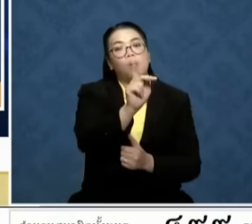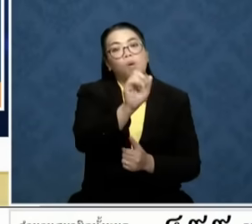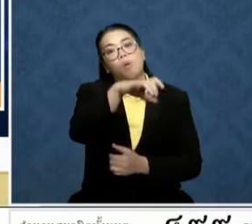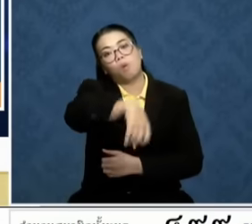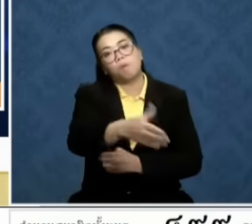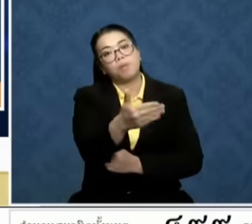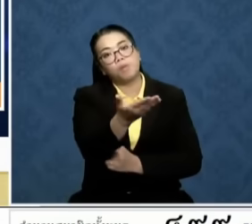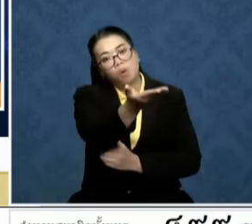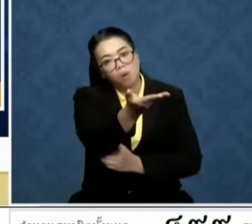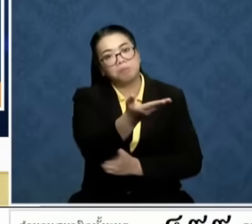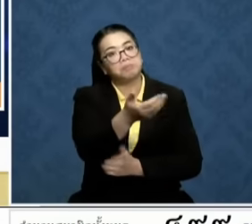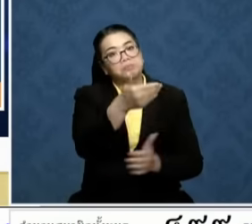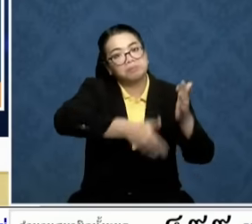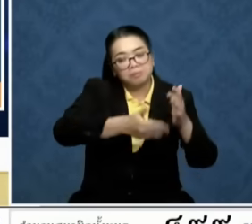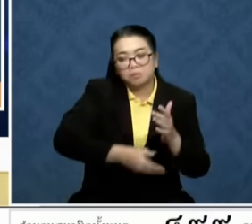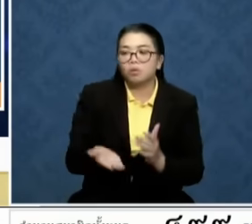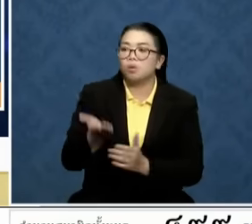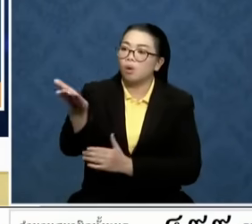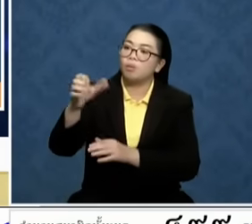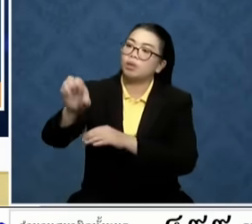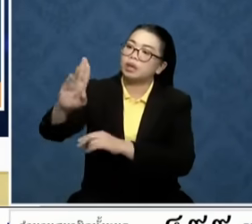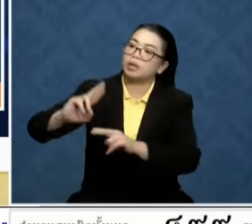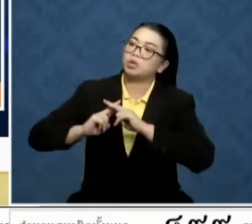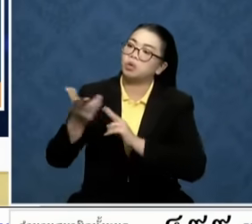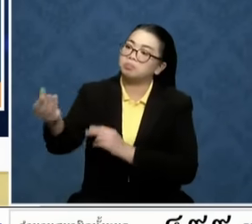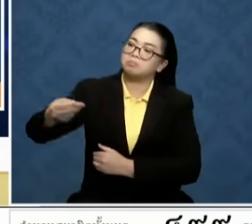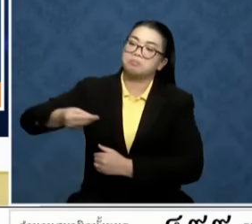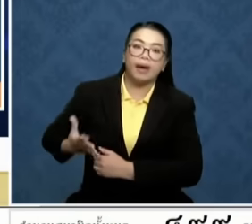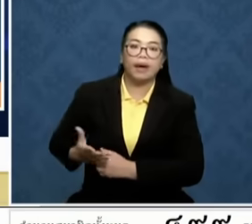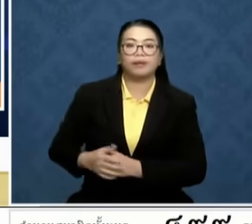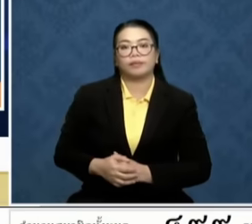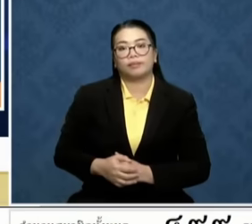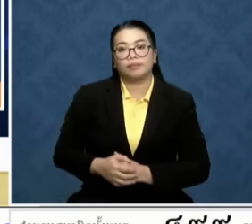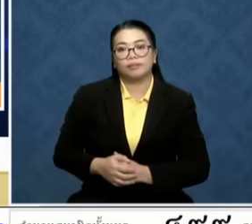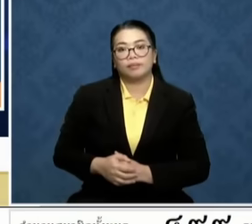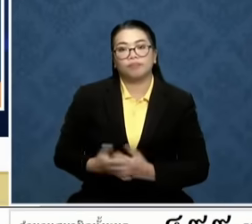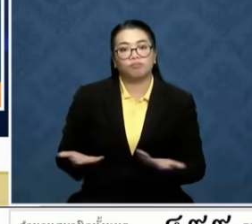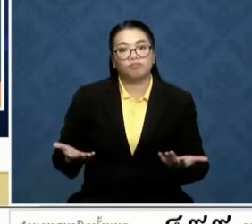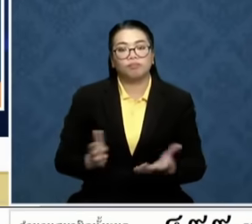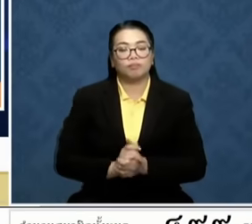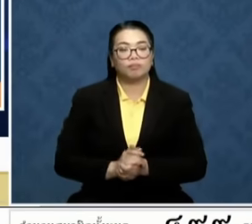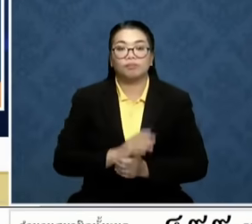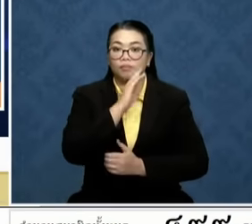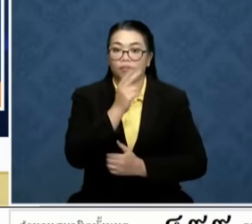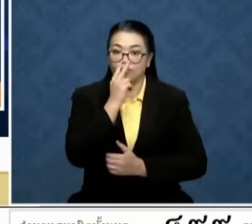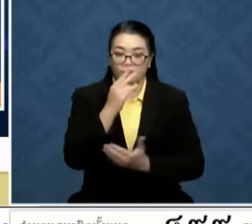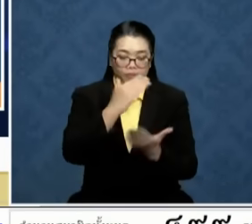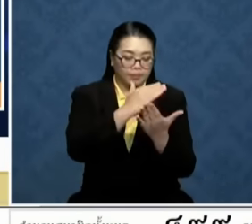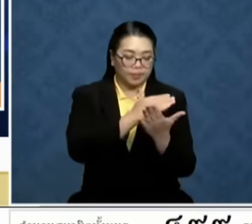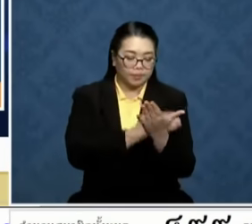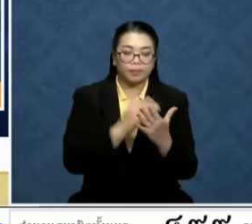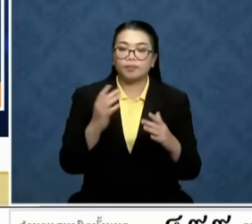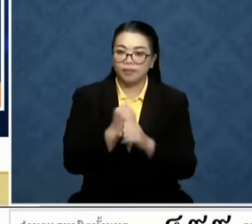ได้ขอบริษัทเอกชนไปก็ไม่ให้แต่ถ้าเราดูตามนี้ท่านประธาน